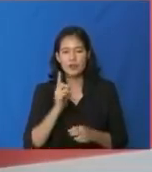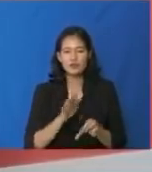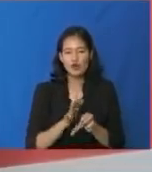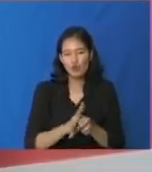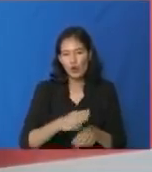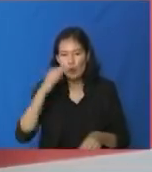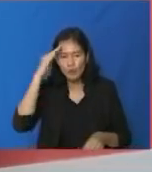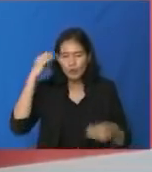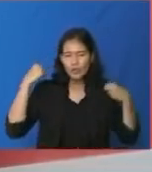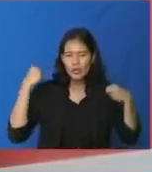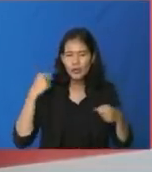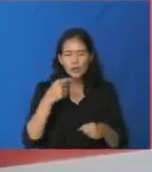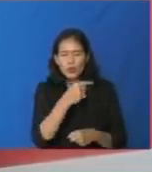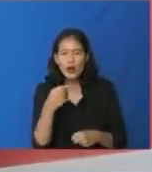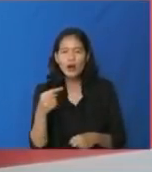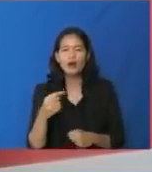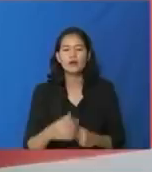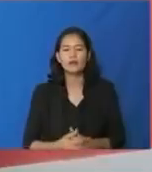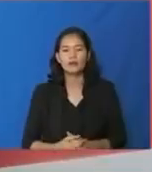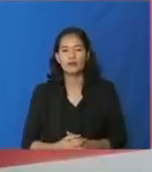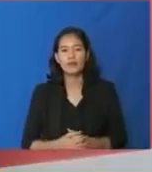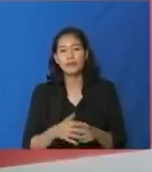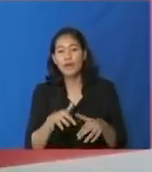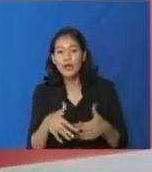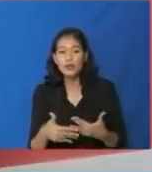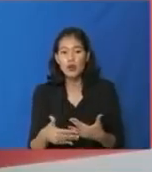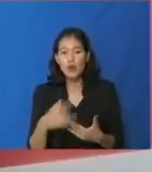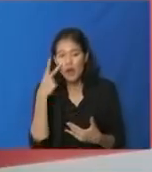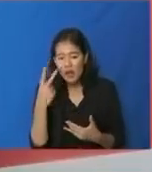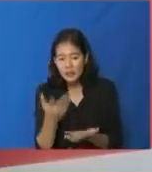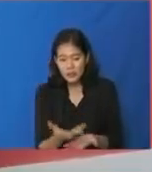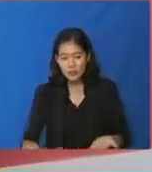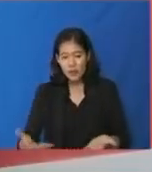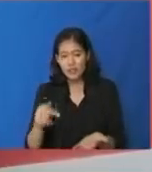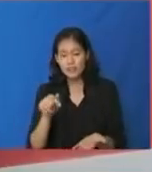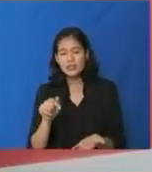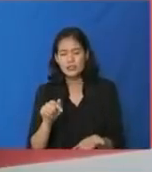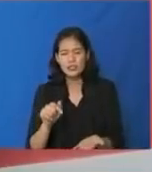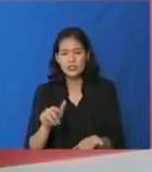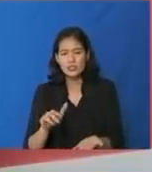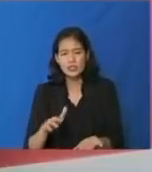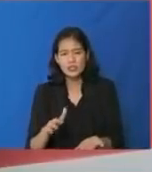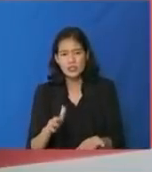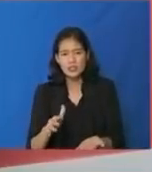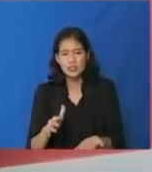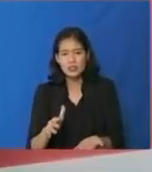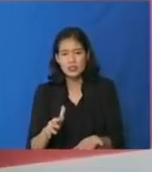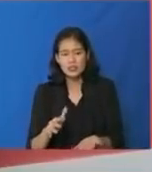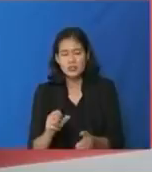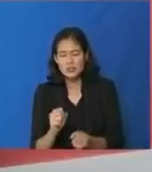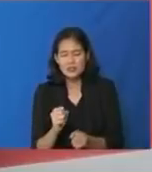petugas medisnya Hai atau kenal situasi yang juga tidak